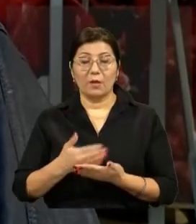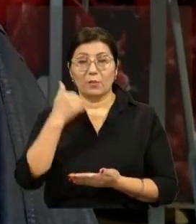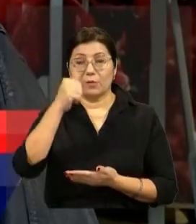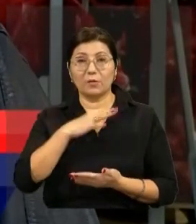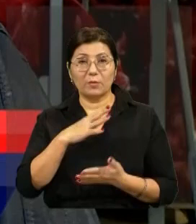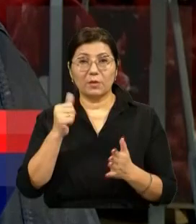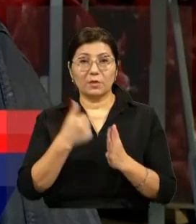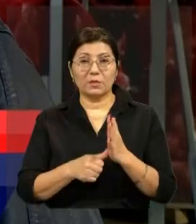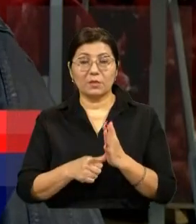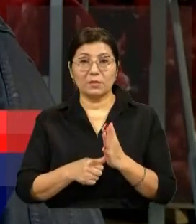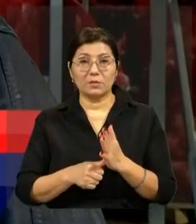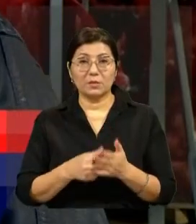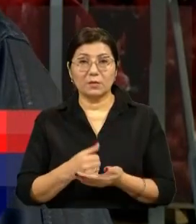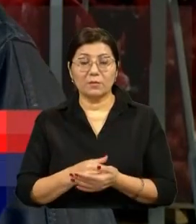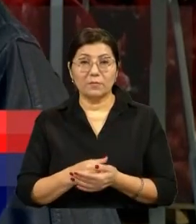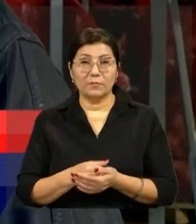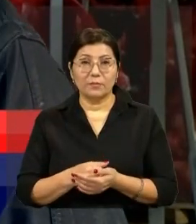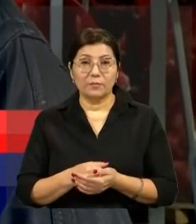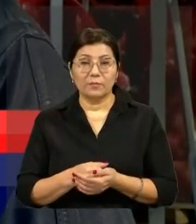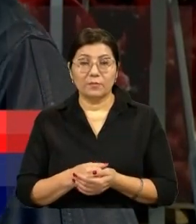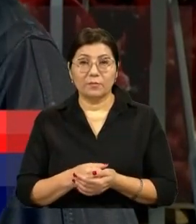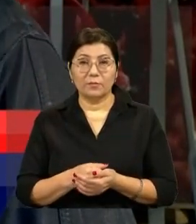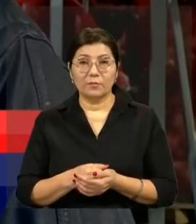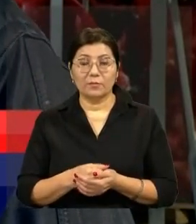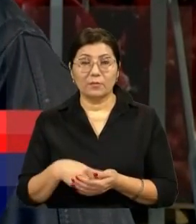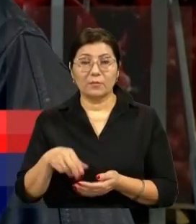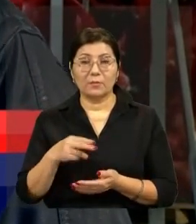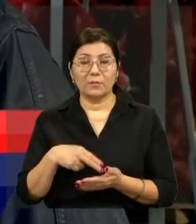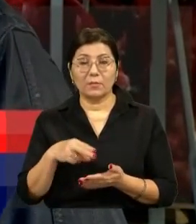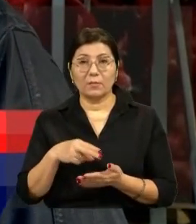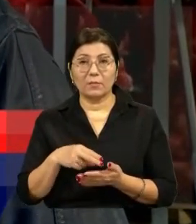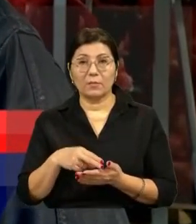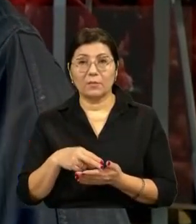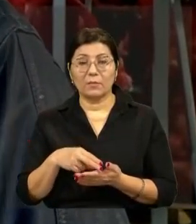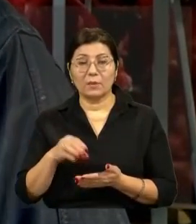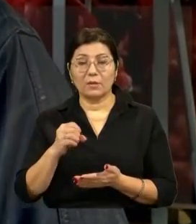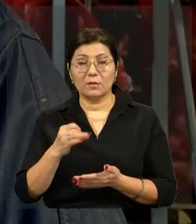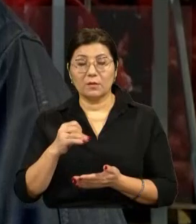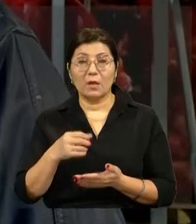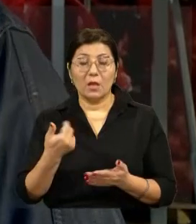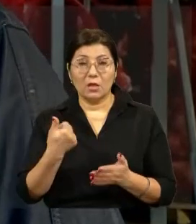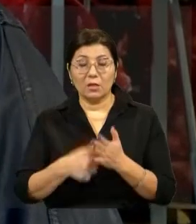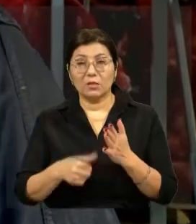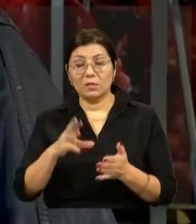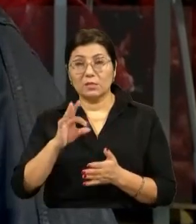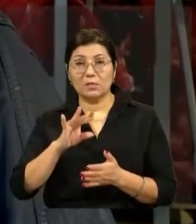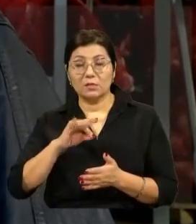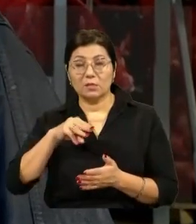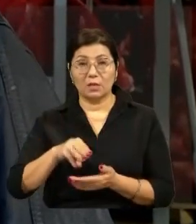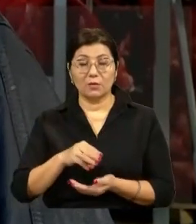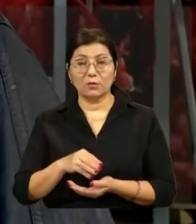было 6 сортов, то в этом году оставили мы Джелли, Калетта и вот новый сорт, это